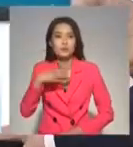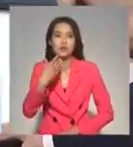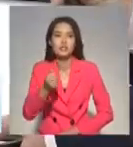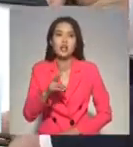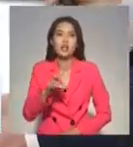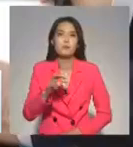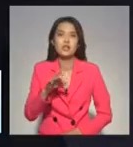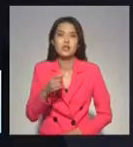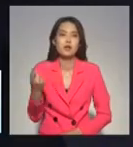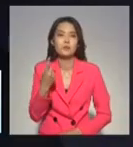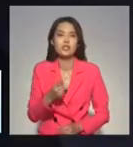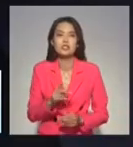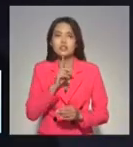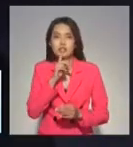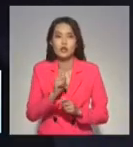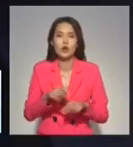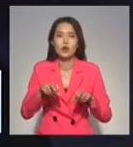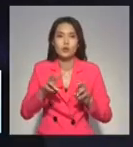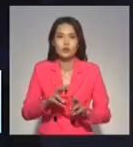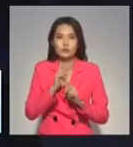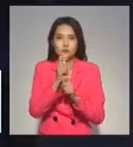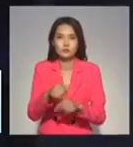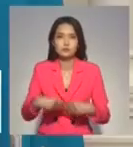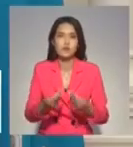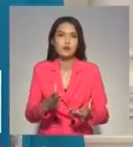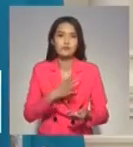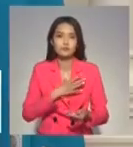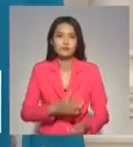Якобқа бірінші дәрежелі достық орденін табыс етті.